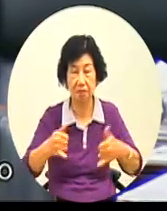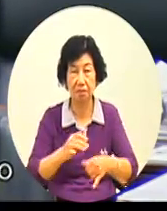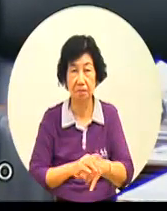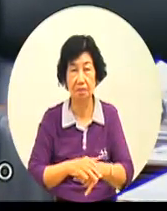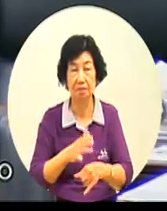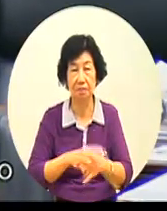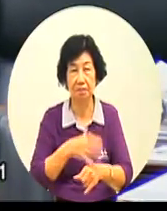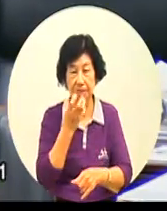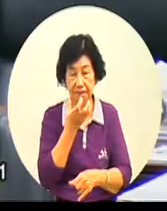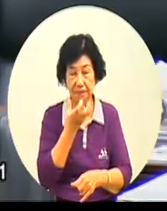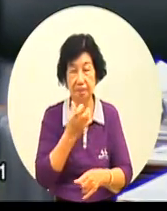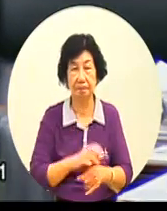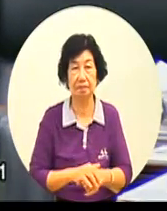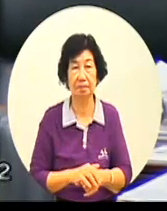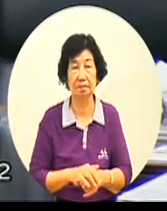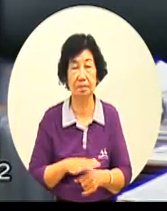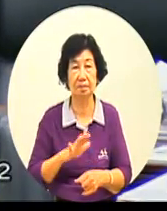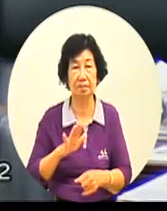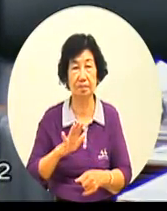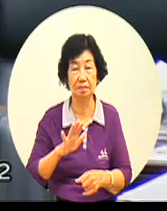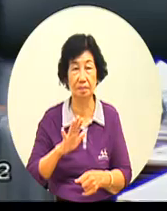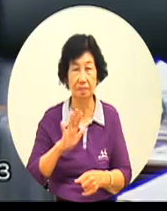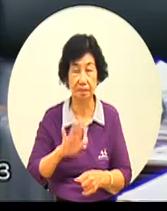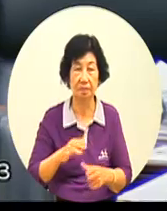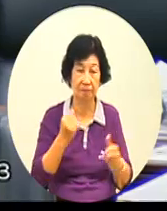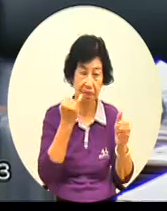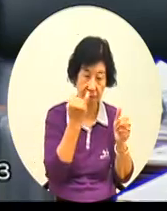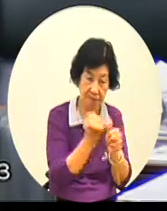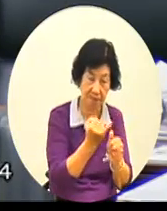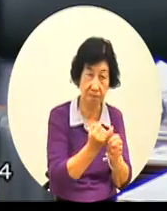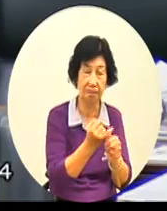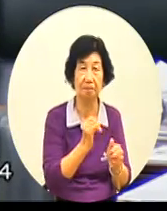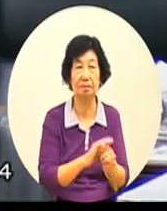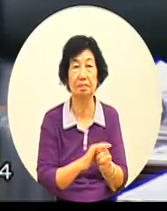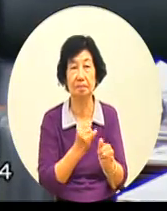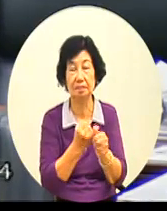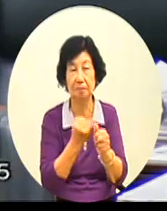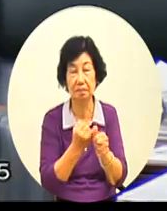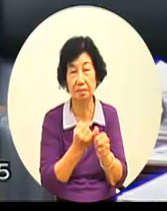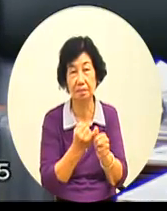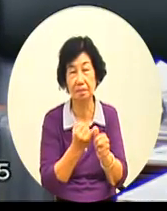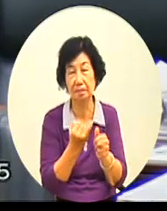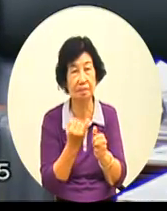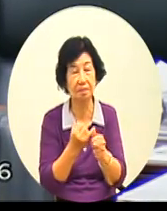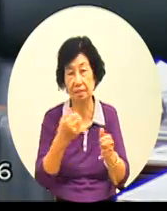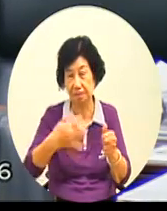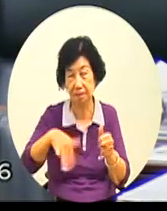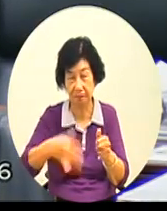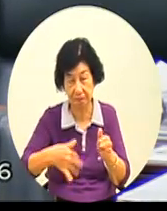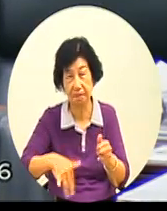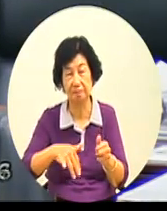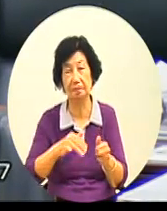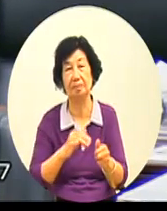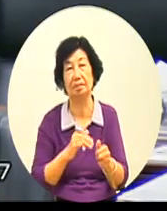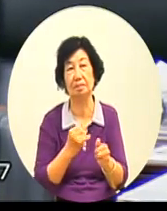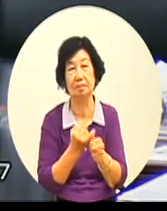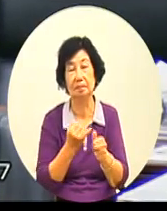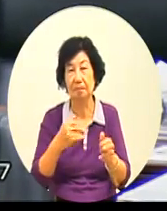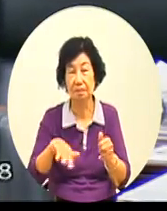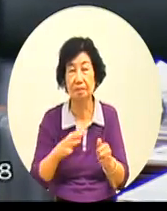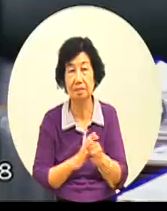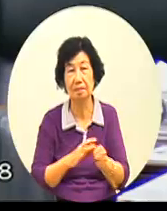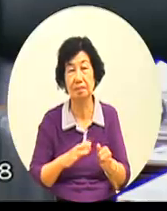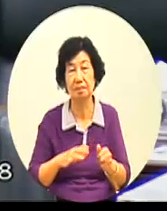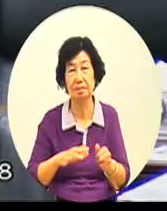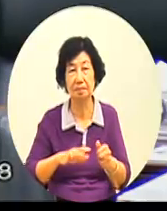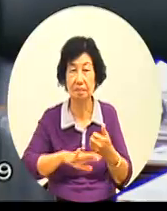说，有人虽然是有伴侣，可是他假装他没有伴侣，因为他这样子可以结交到更多的其他的